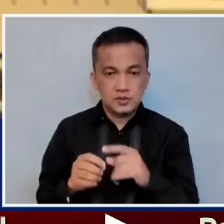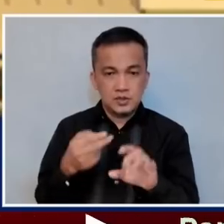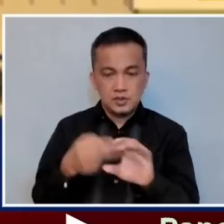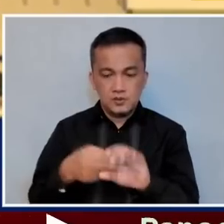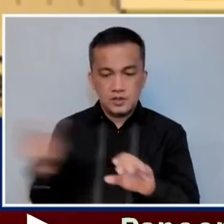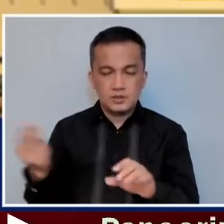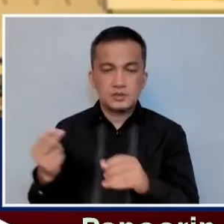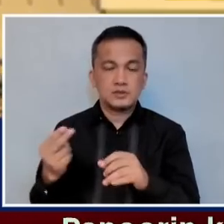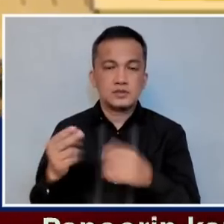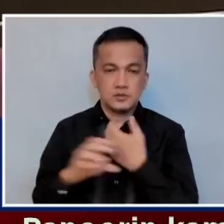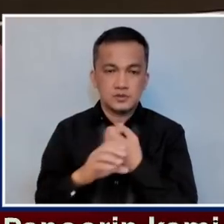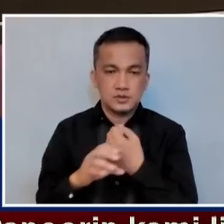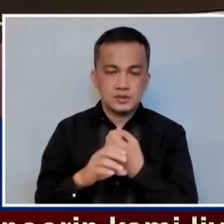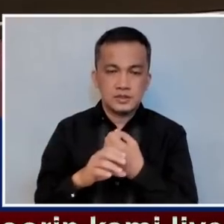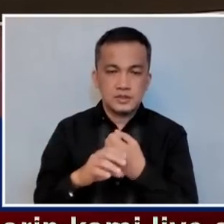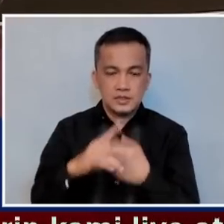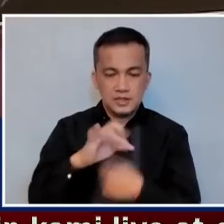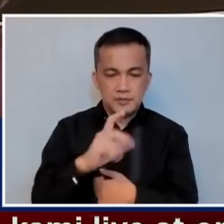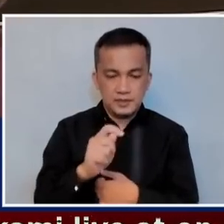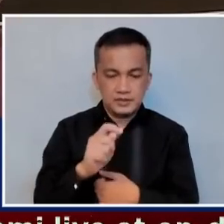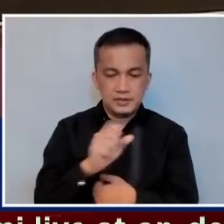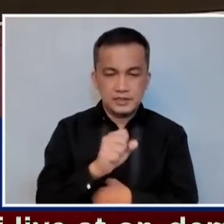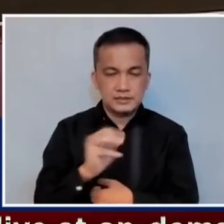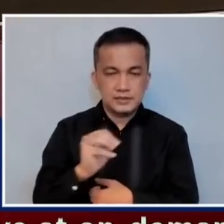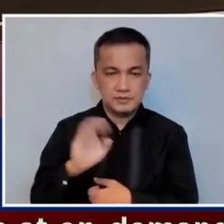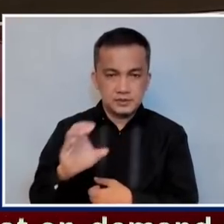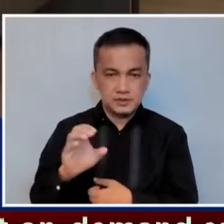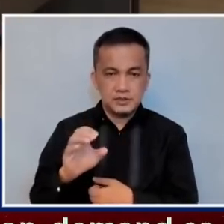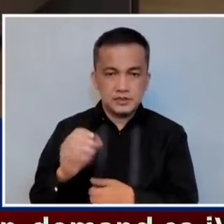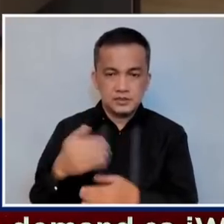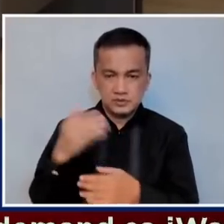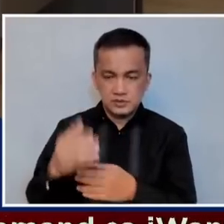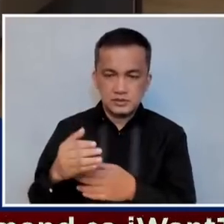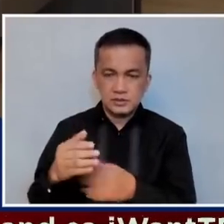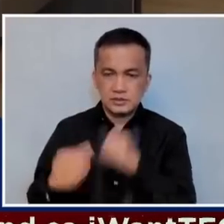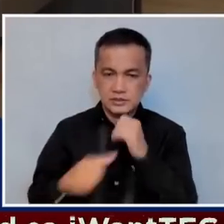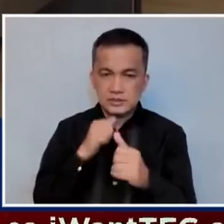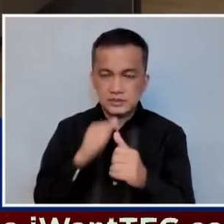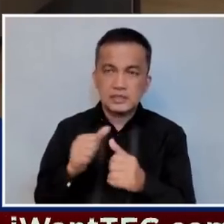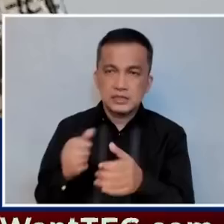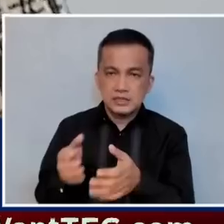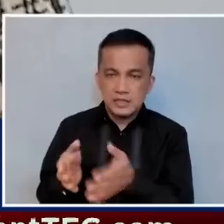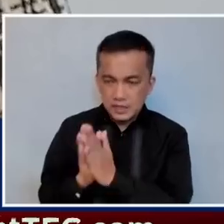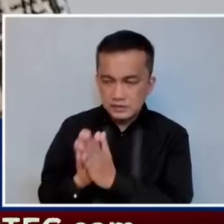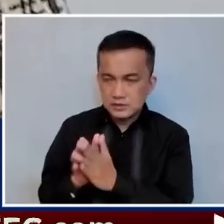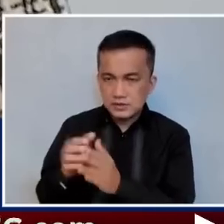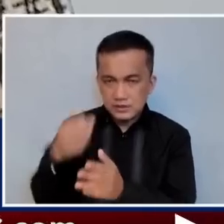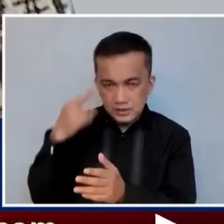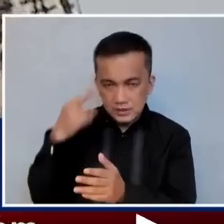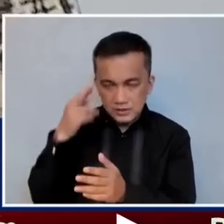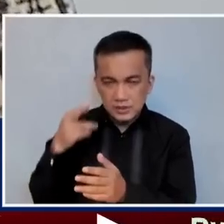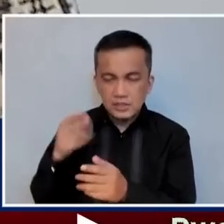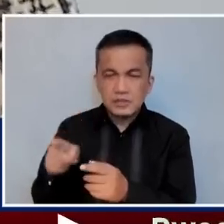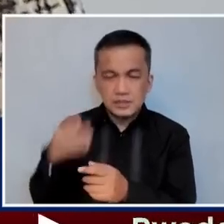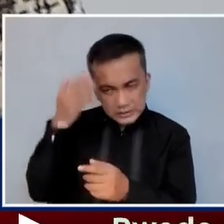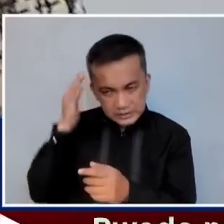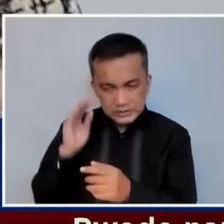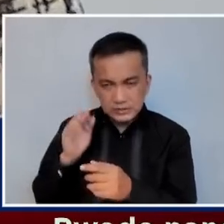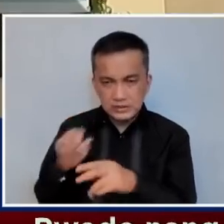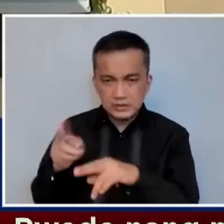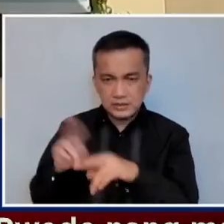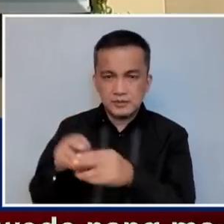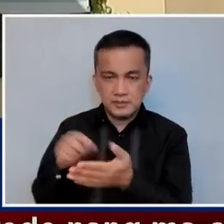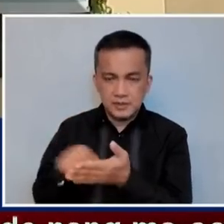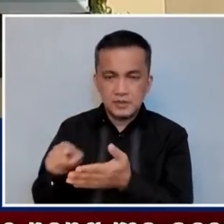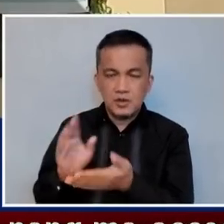ang mga planta ng San Miguel kasunod ng pag-deny ng kanilang hirit na itaas ang power rates dahil sa pagsipa ng presyo ng